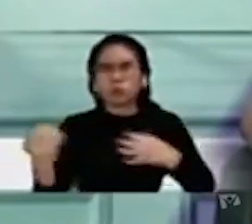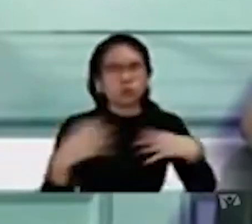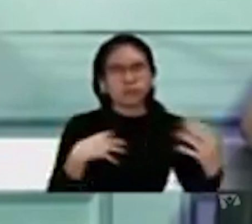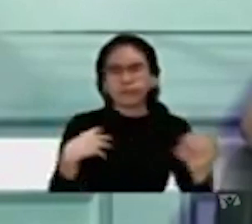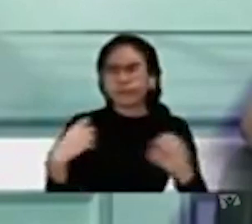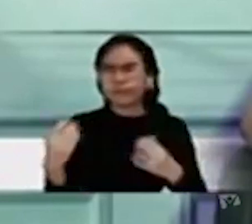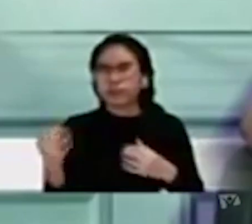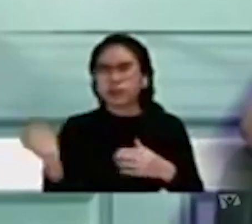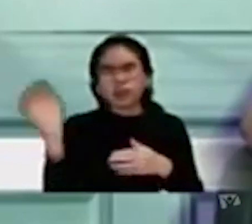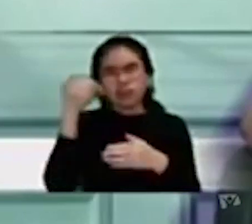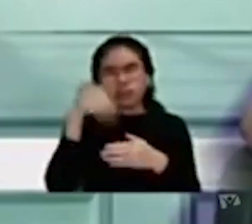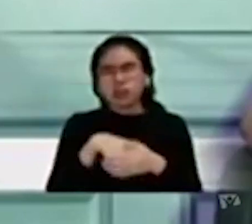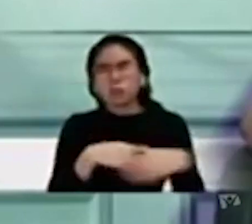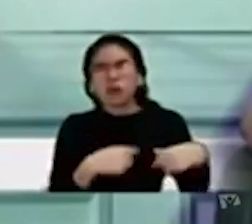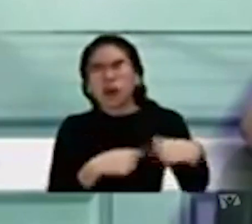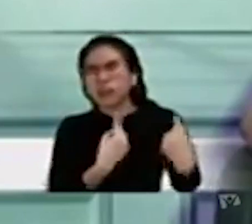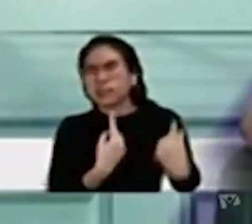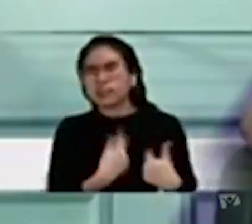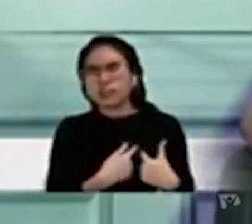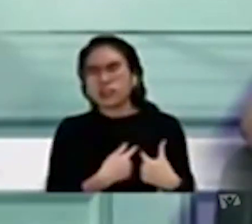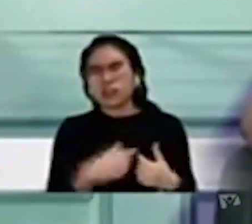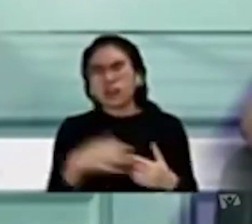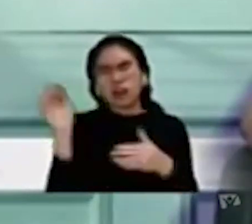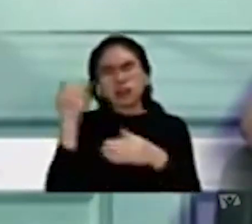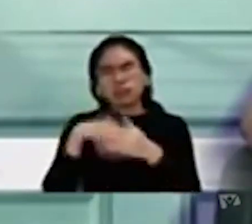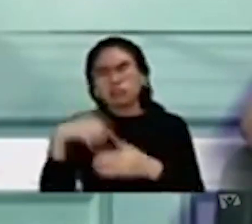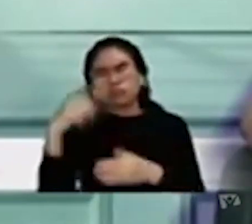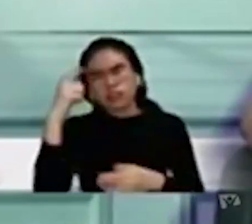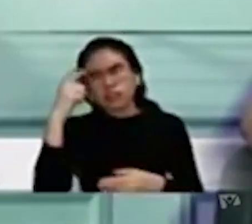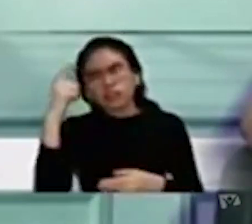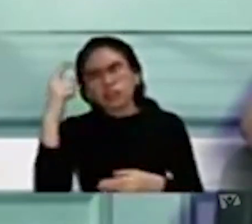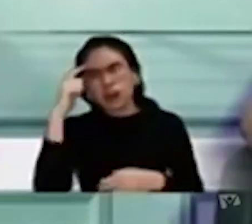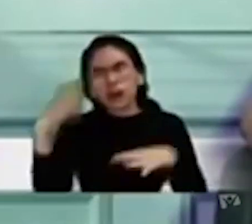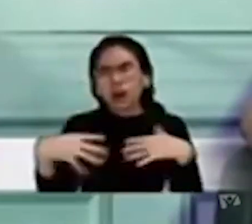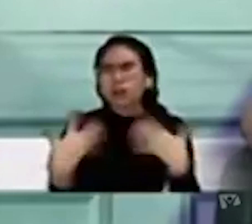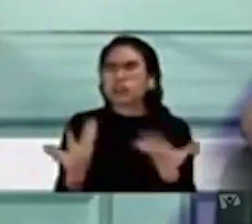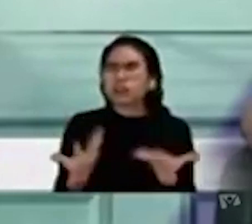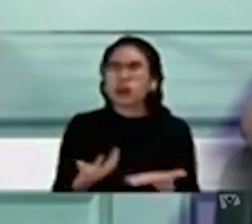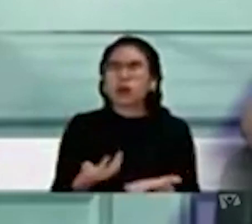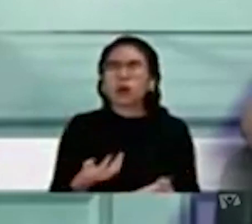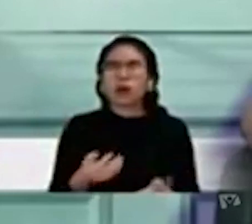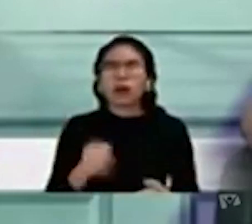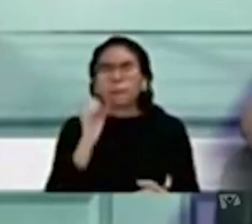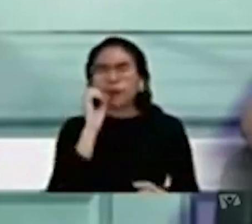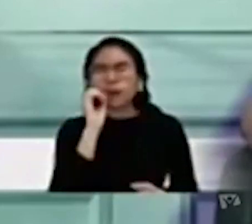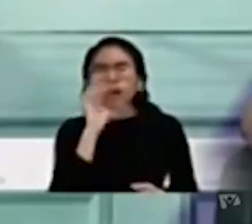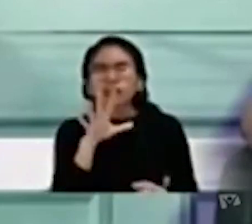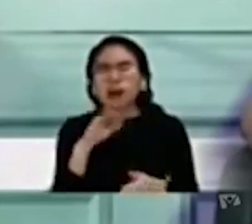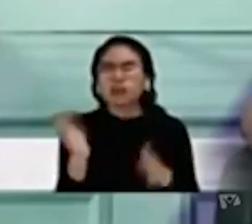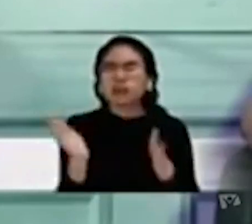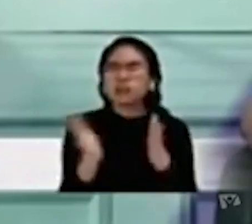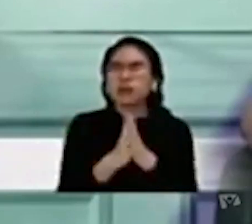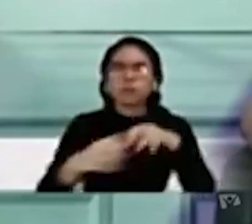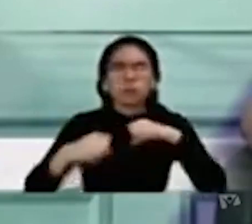pikiran kami, bahkan itu nyata di dalam perkataan kami, dan di dalam perbuatan kami, yang mungkin